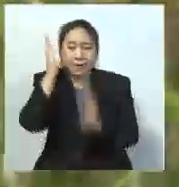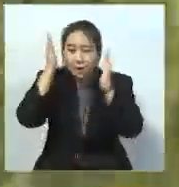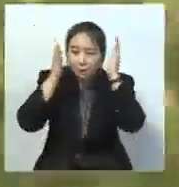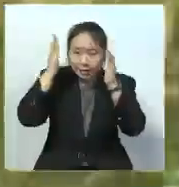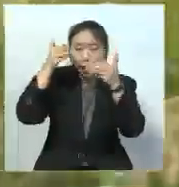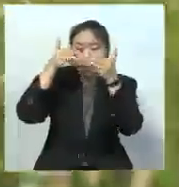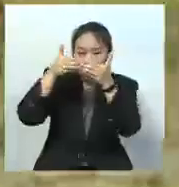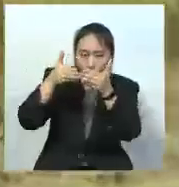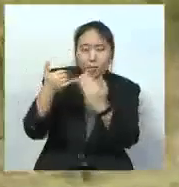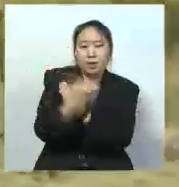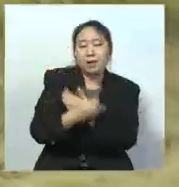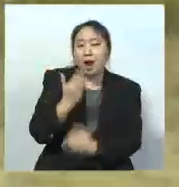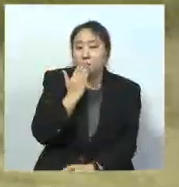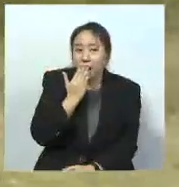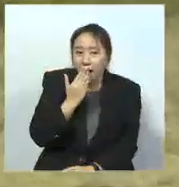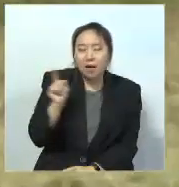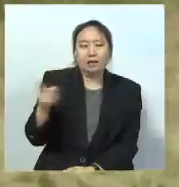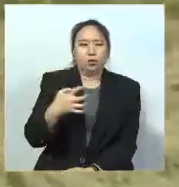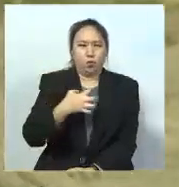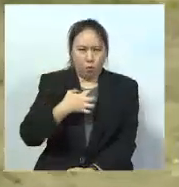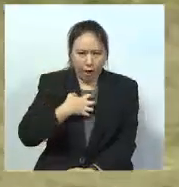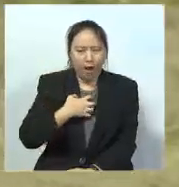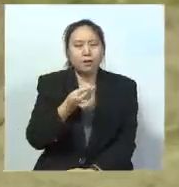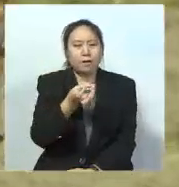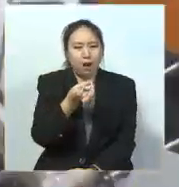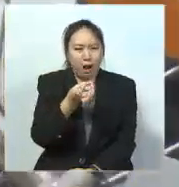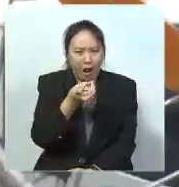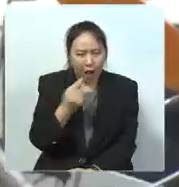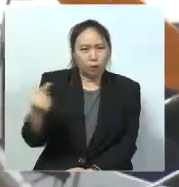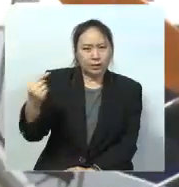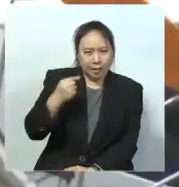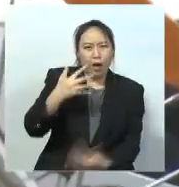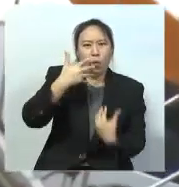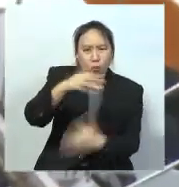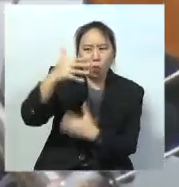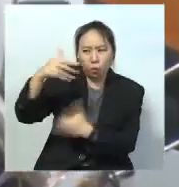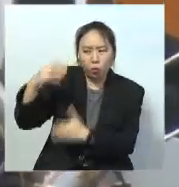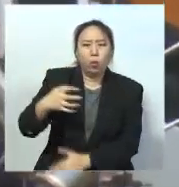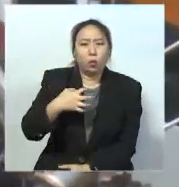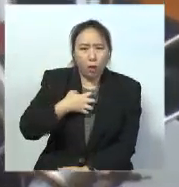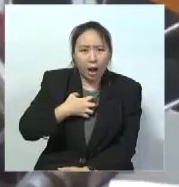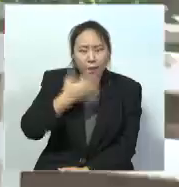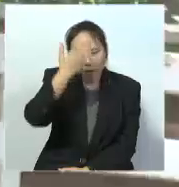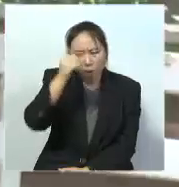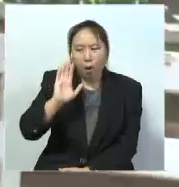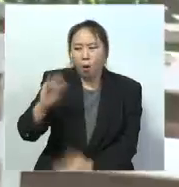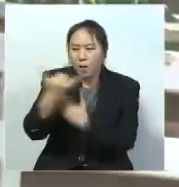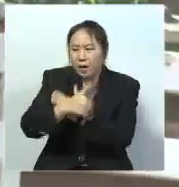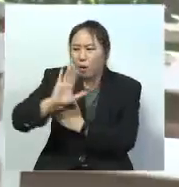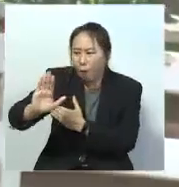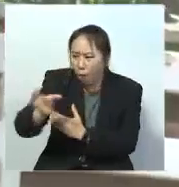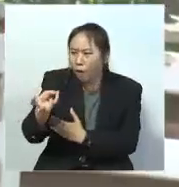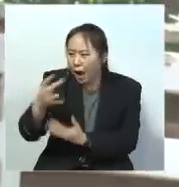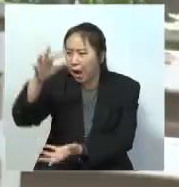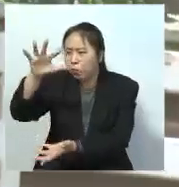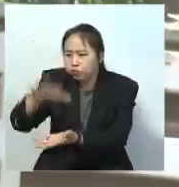ทศในแถบแอฟริกานะครับก็มีความต้องการนำเข้าข้าวนั้นเพิ่มขึ้นเนื่องจากว่าผลผลิตในประเทศลดลงประกอบ